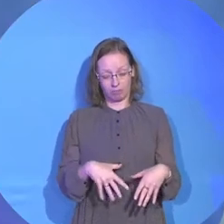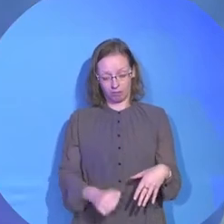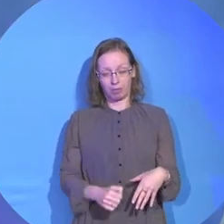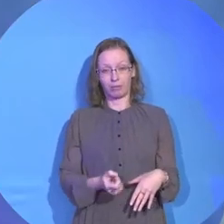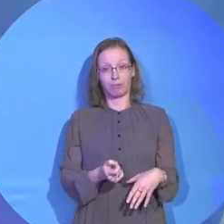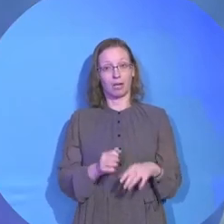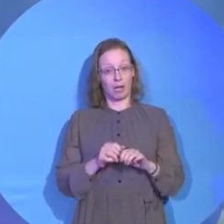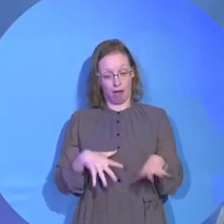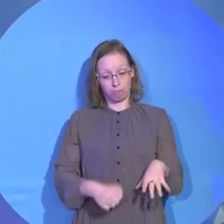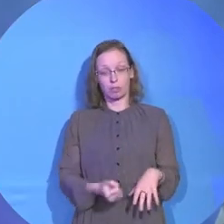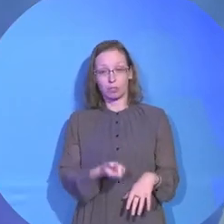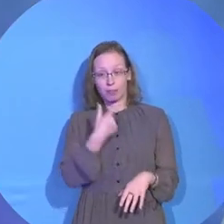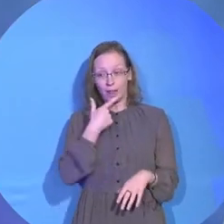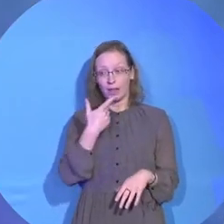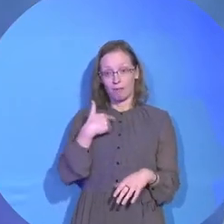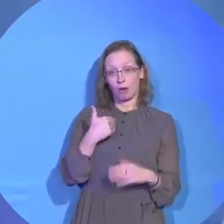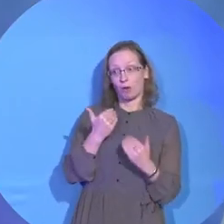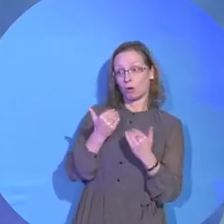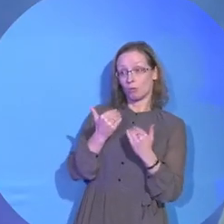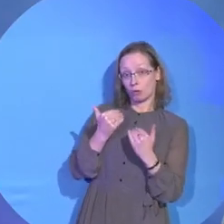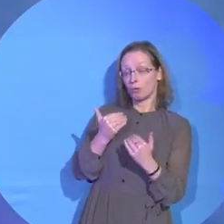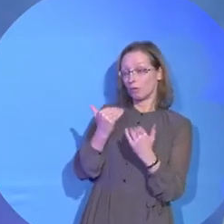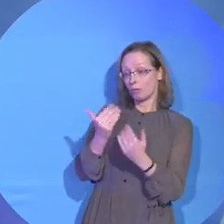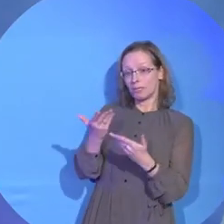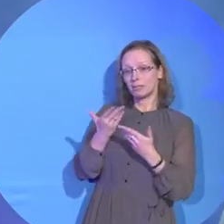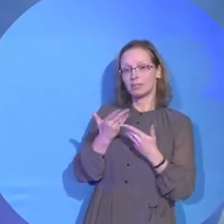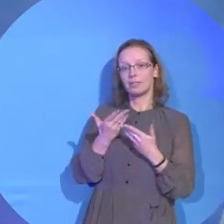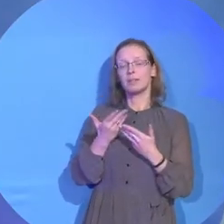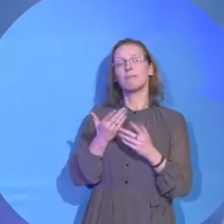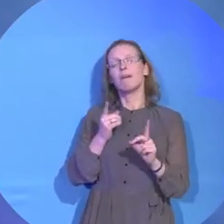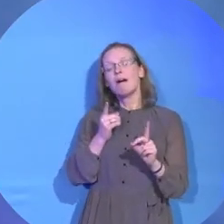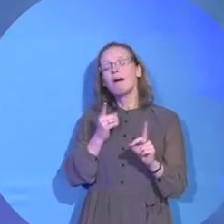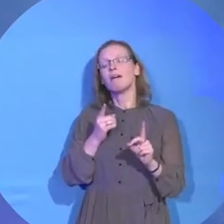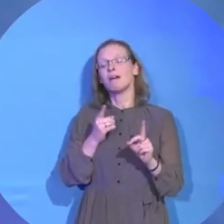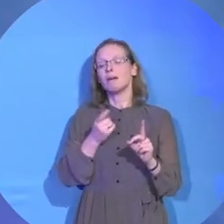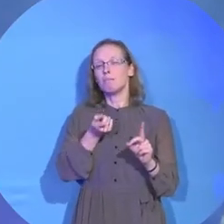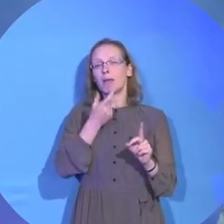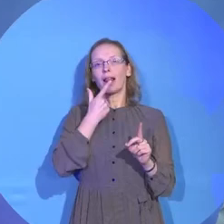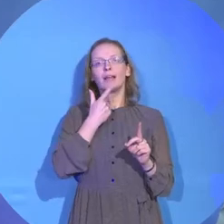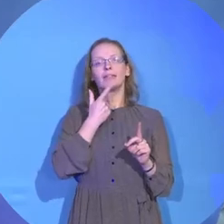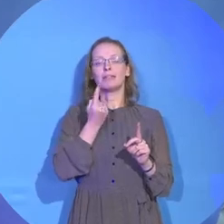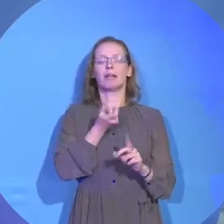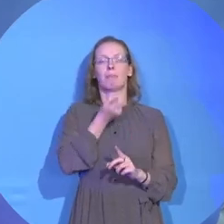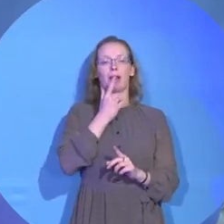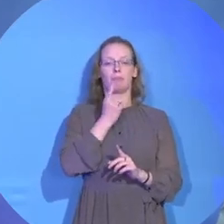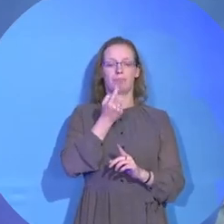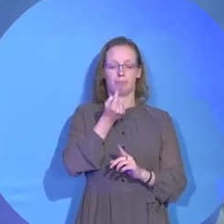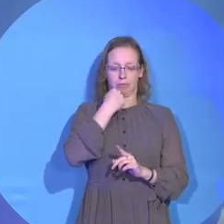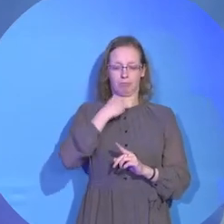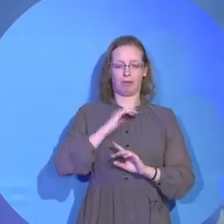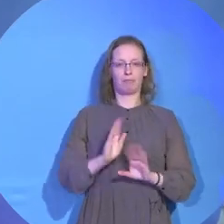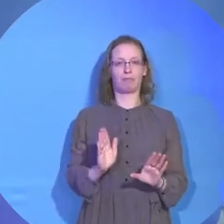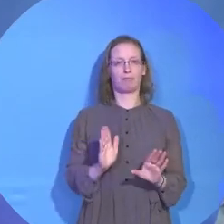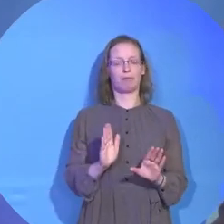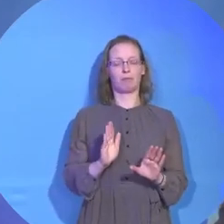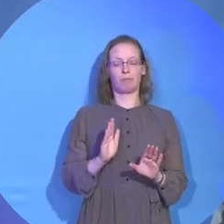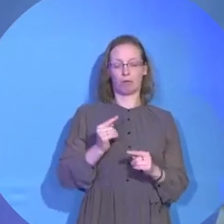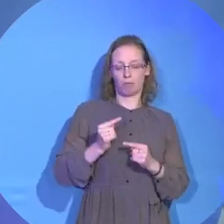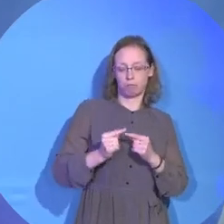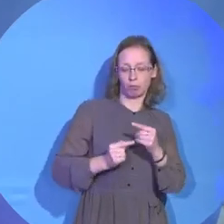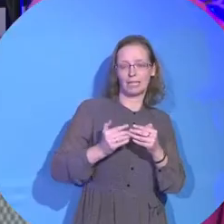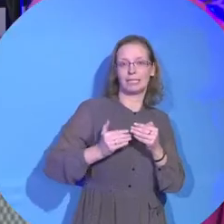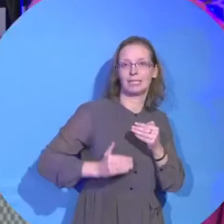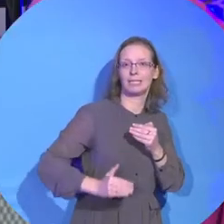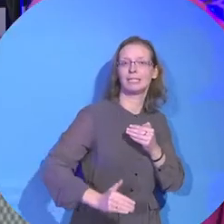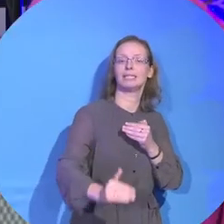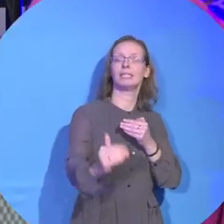abortuspil is niet één pilletje wat je slikt, maar ook een traject, eigenlijk een proces wat je ingaat. Met ook gevolgen voor het lichaam